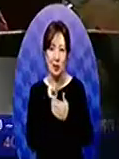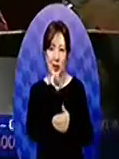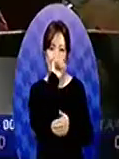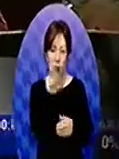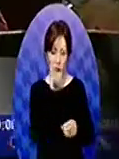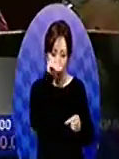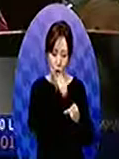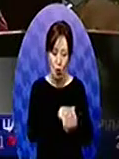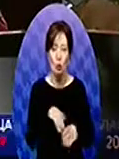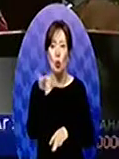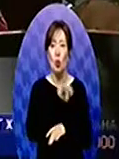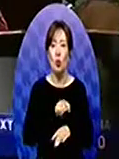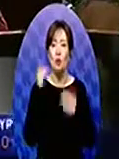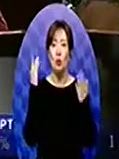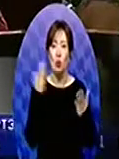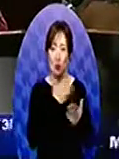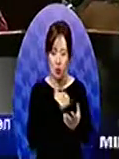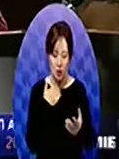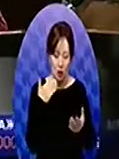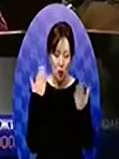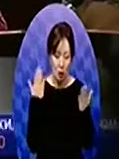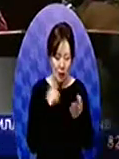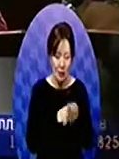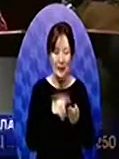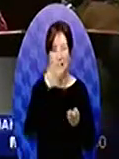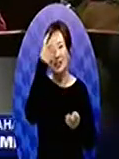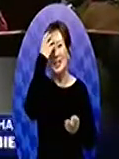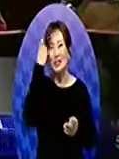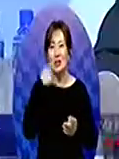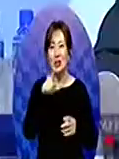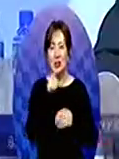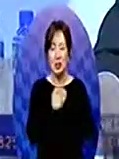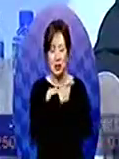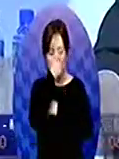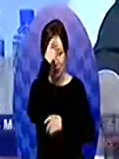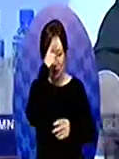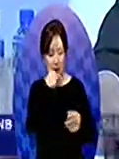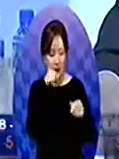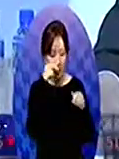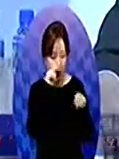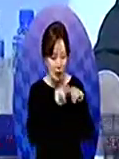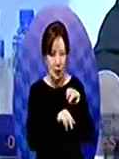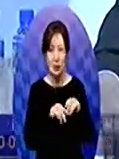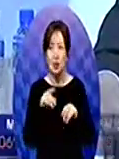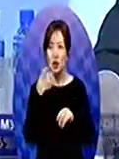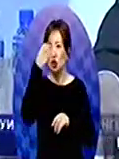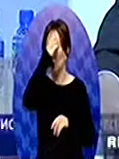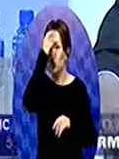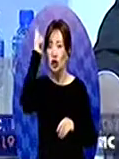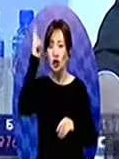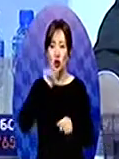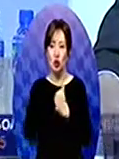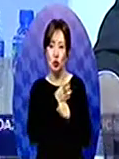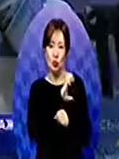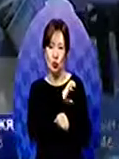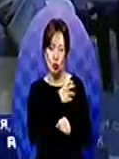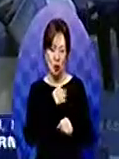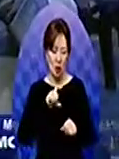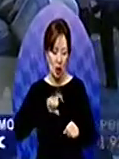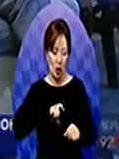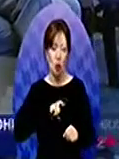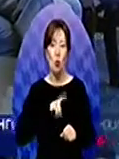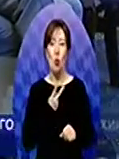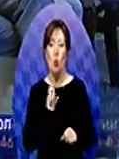хурал засгийн газрын эрх мэдлийн хяналт тэнцлийг хангах, ерөнхийлөгчийн эрх үүргийг тодорхой болгох, засаг захиргаа нутгийн удирдлагын